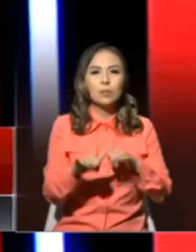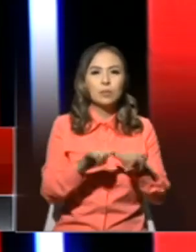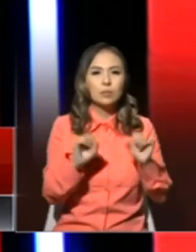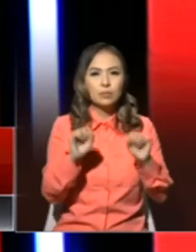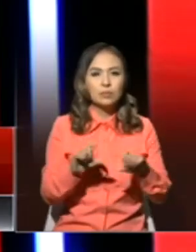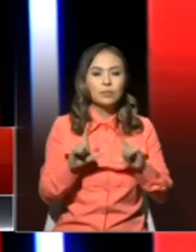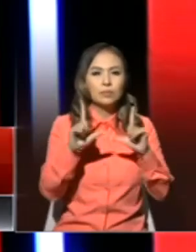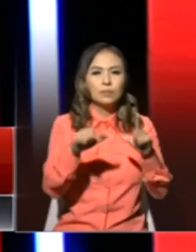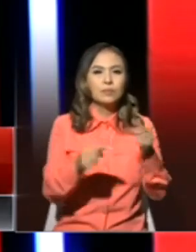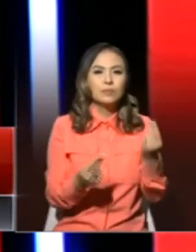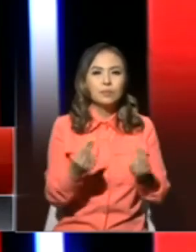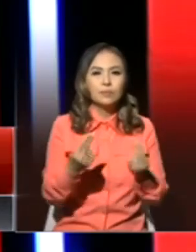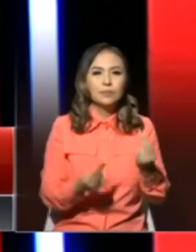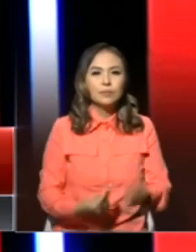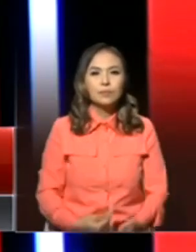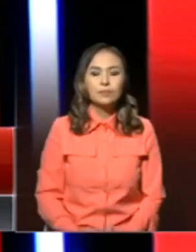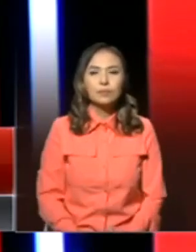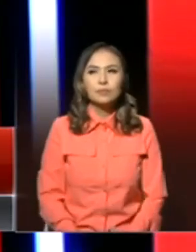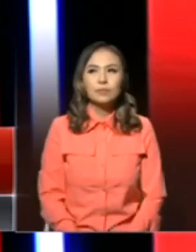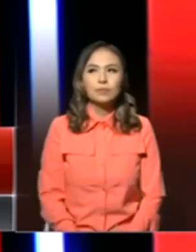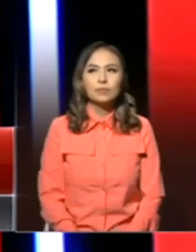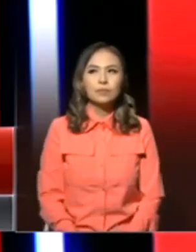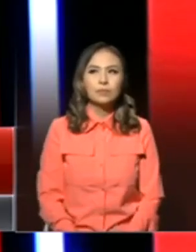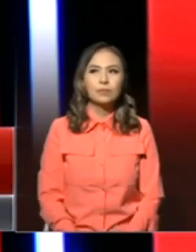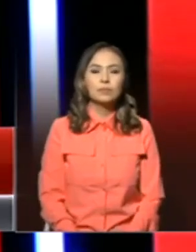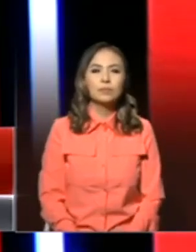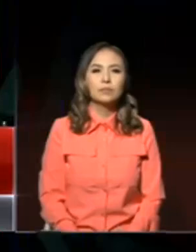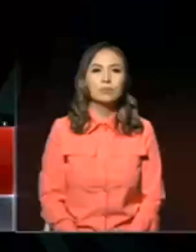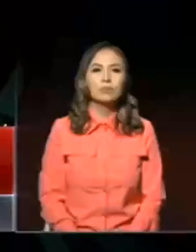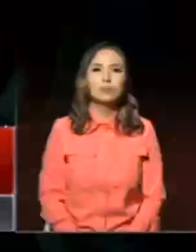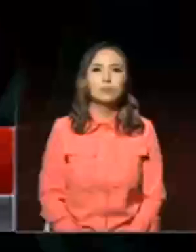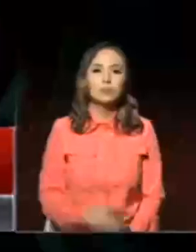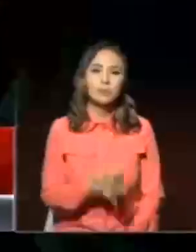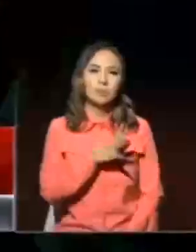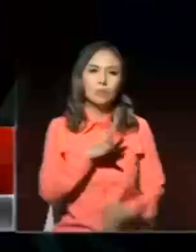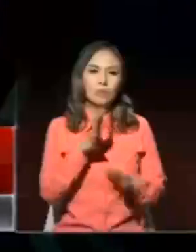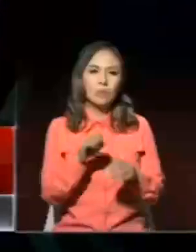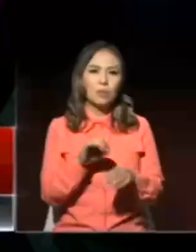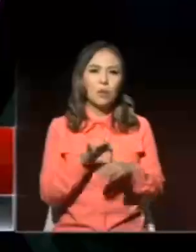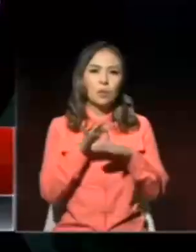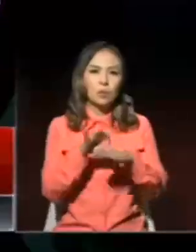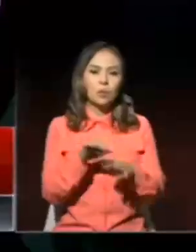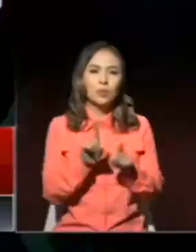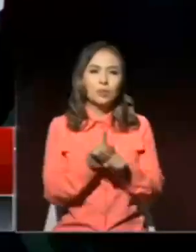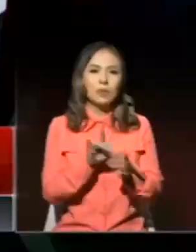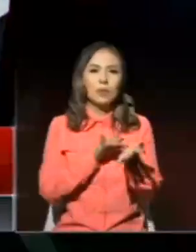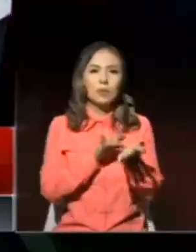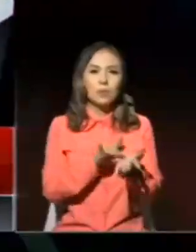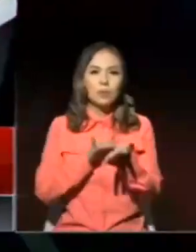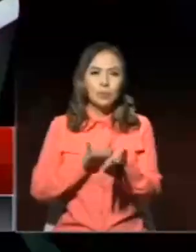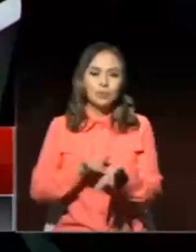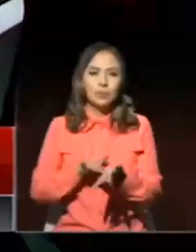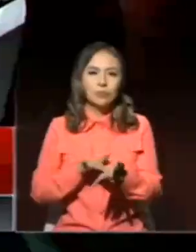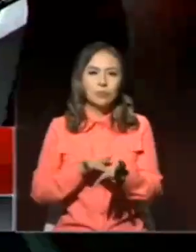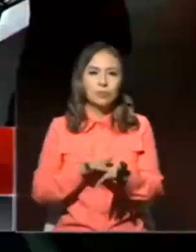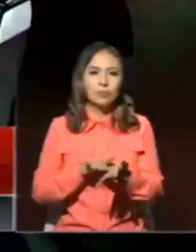білесіз. Қайда барып ойнайтынын. Сондықтан бәлкім бұл туризм ретінде біз тиімді пайдалана алмай отырған шығармыз. Ол бізде де бар